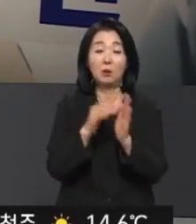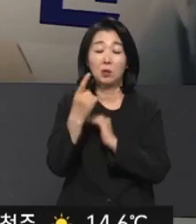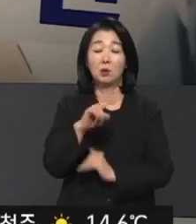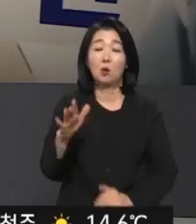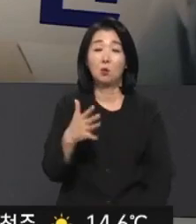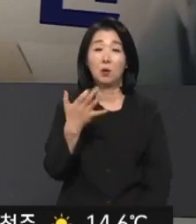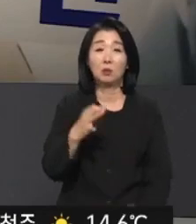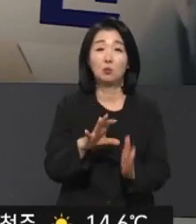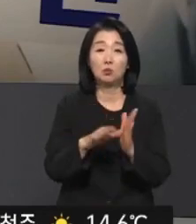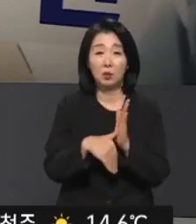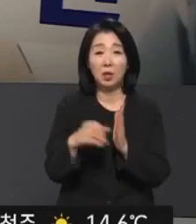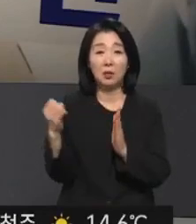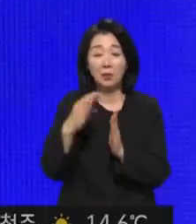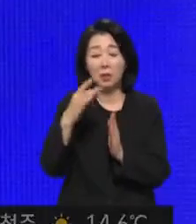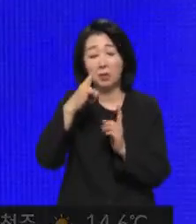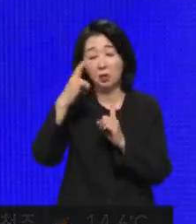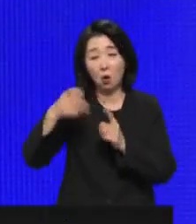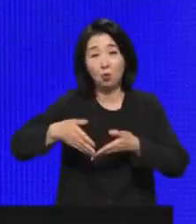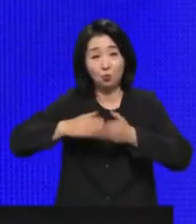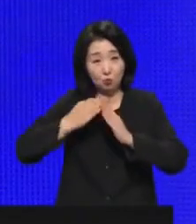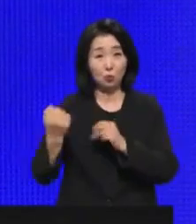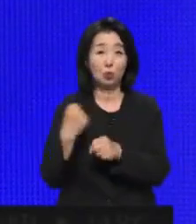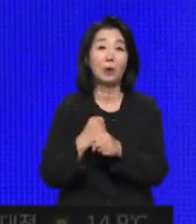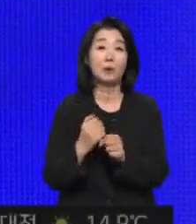건국으로 돌아갔습니다.